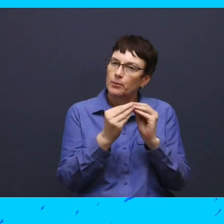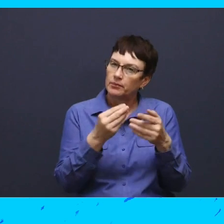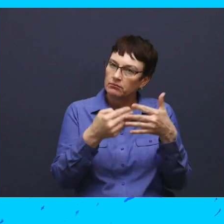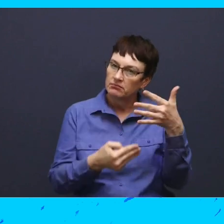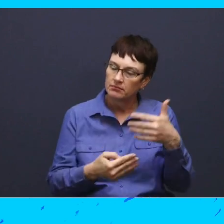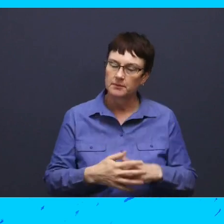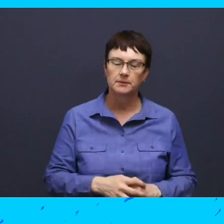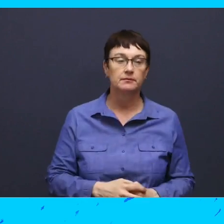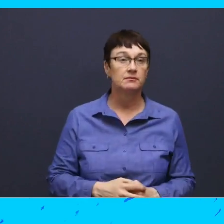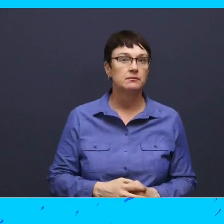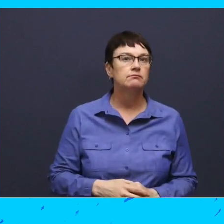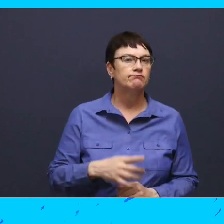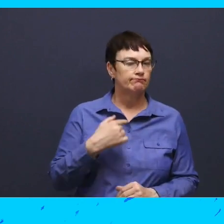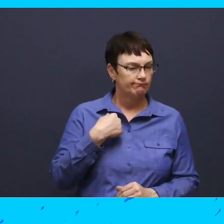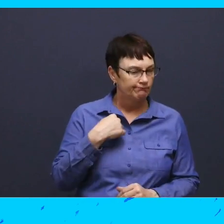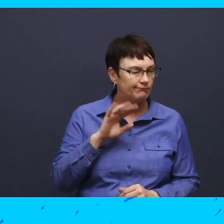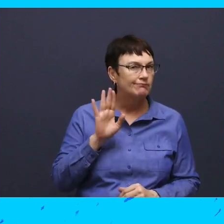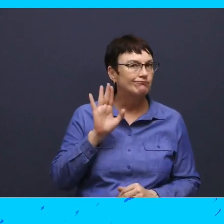Queen disait avant.